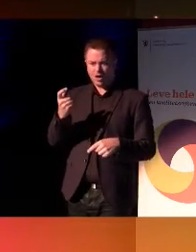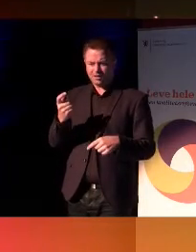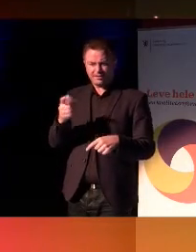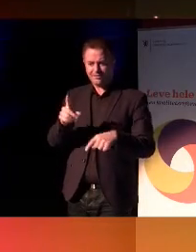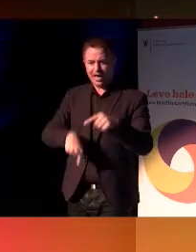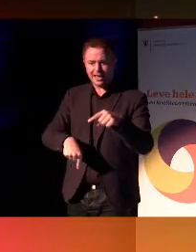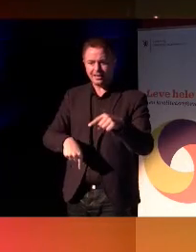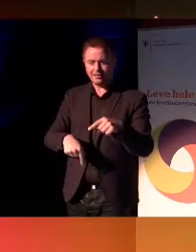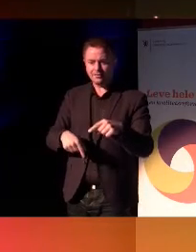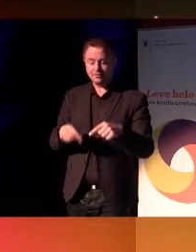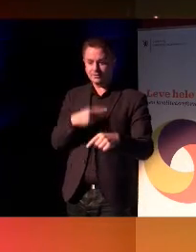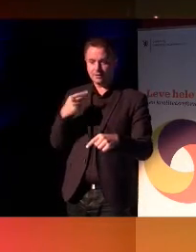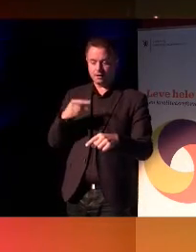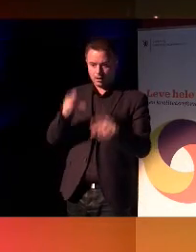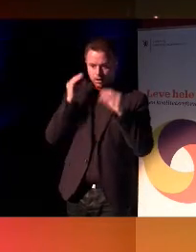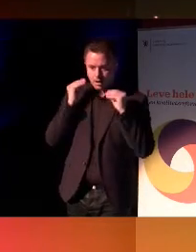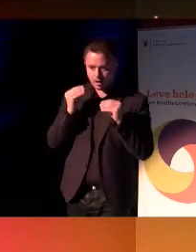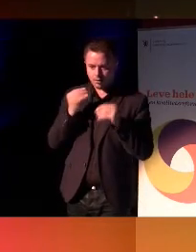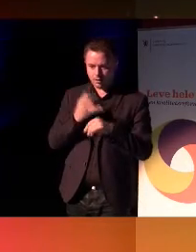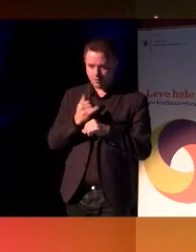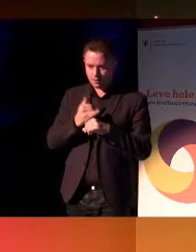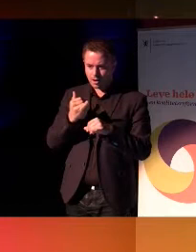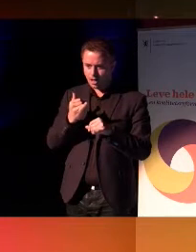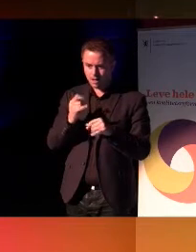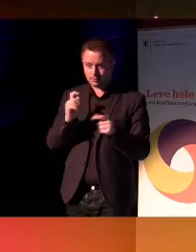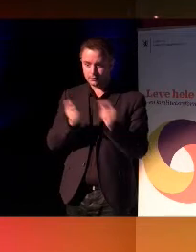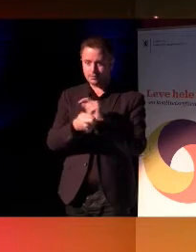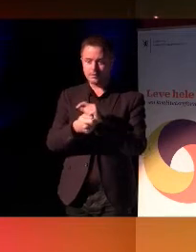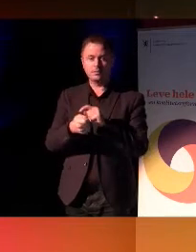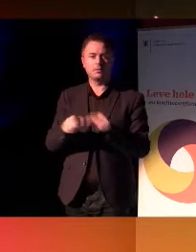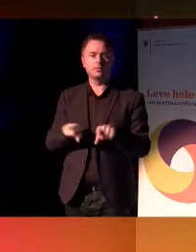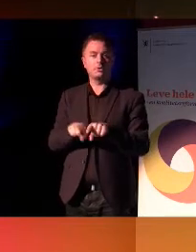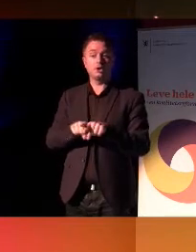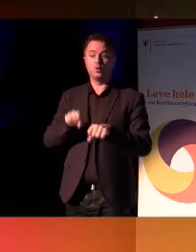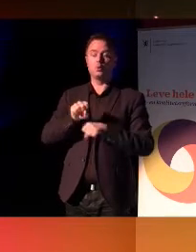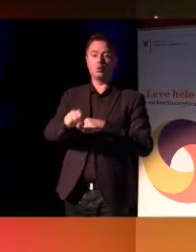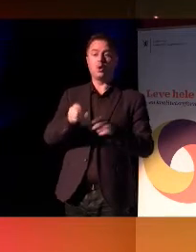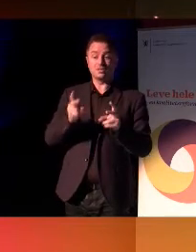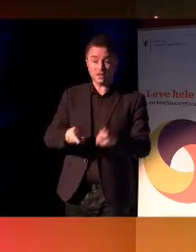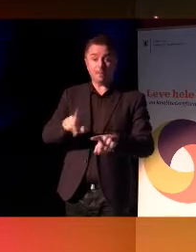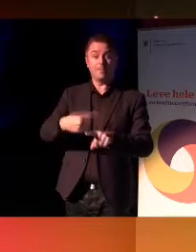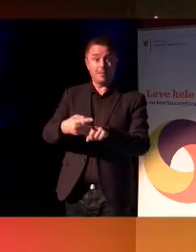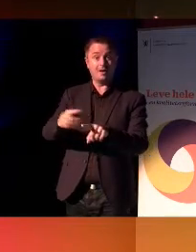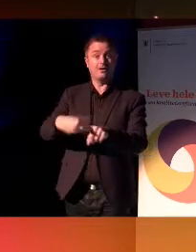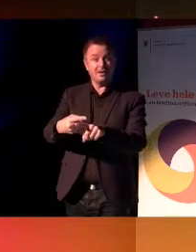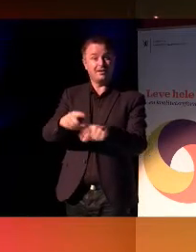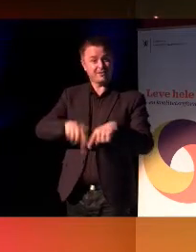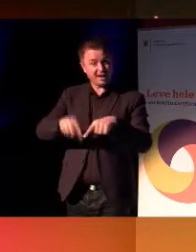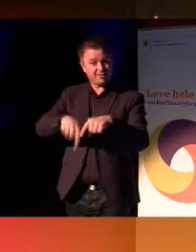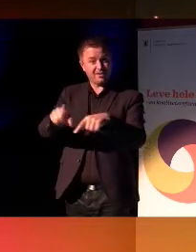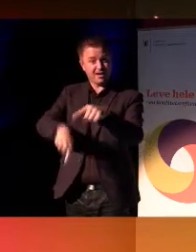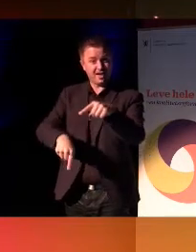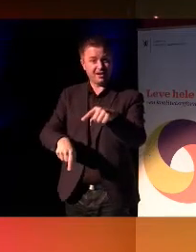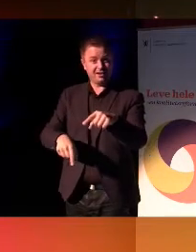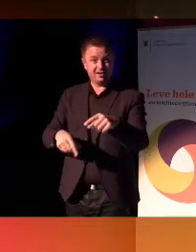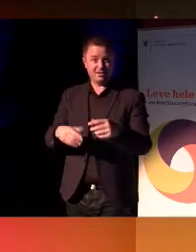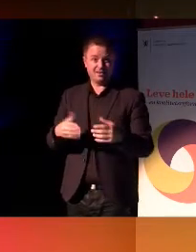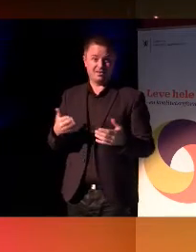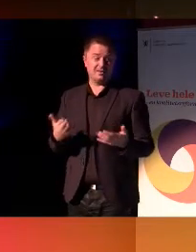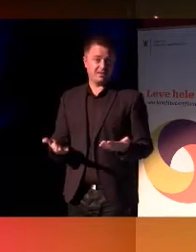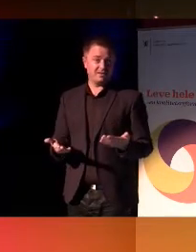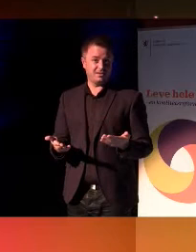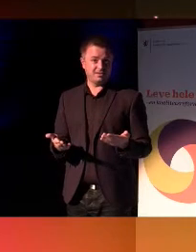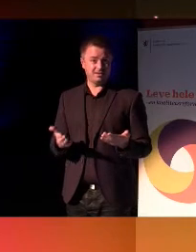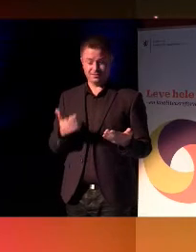vi kan lære av dette, slik at dette ikke gjentar seg? For det noe slik, som min forgjenger I den stillen sa, at det hadde vært en glede som